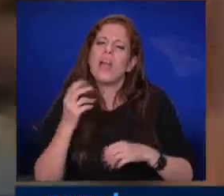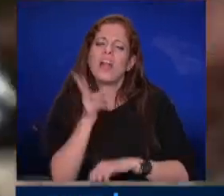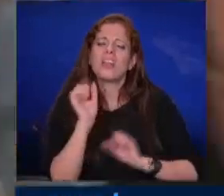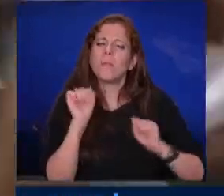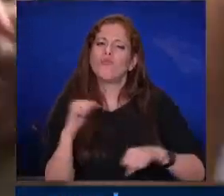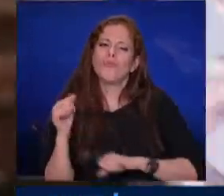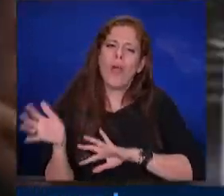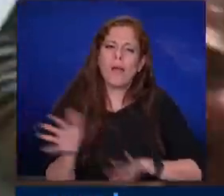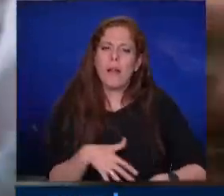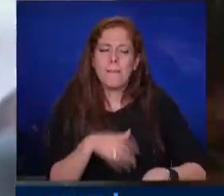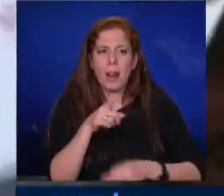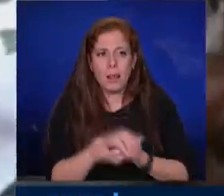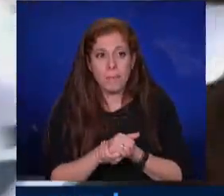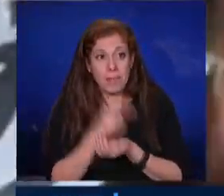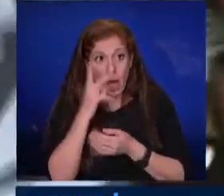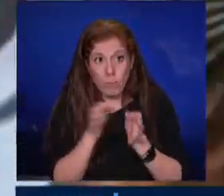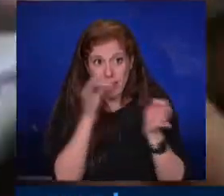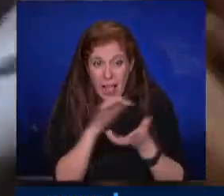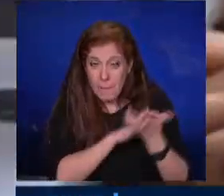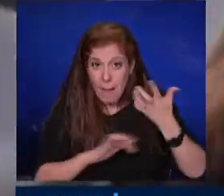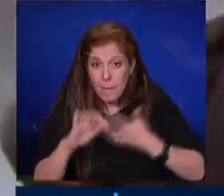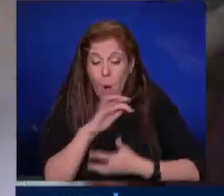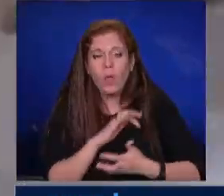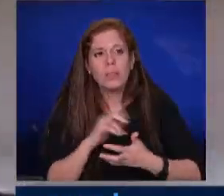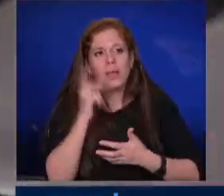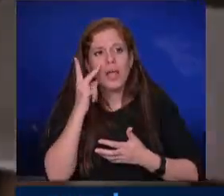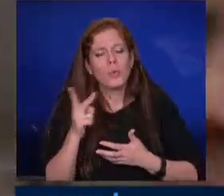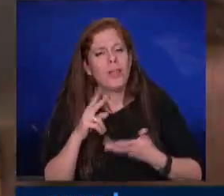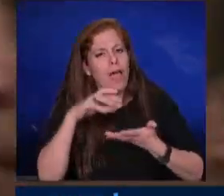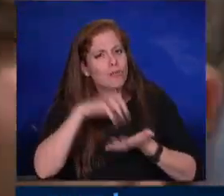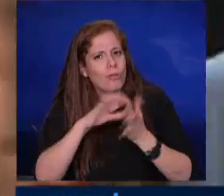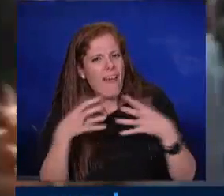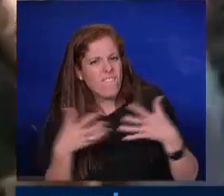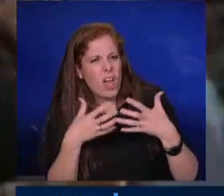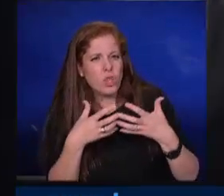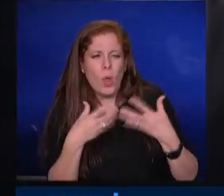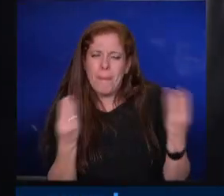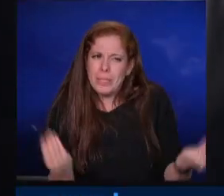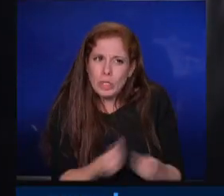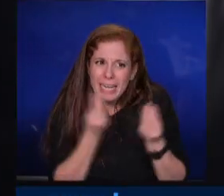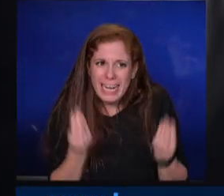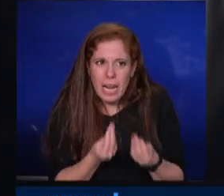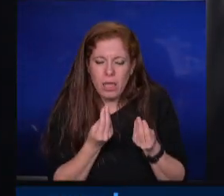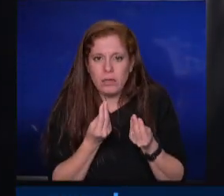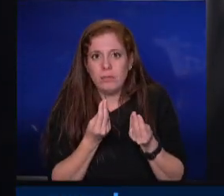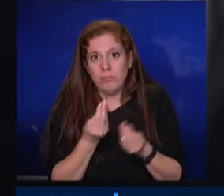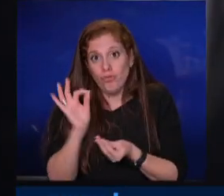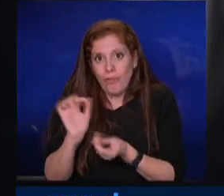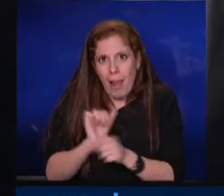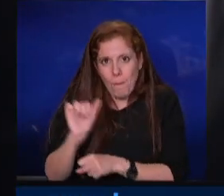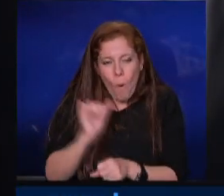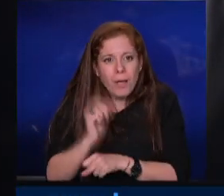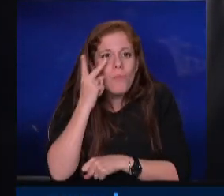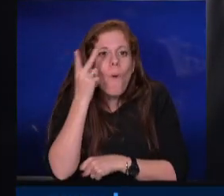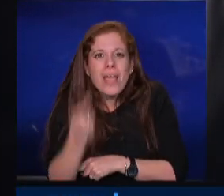אם ראינו בתחילת המהפכות באביב הערבי את הרשתות החברתיות ככלי בשירות המוחים למשל, אנחנו רואים